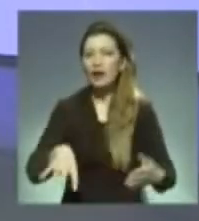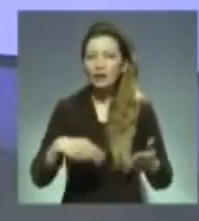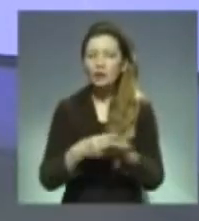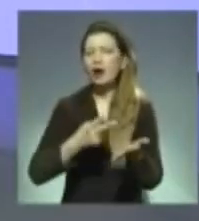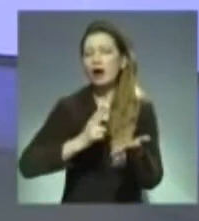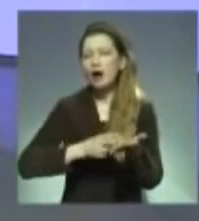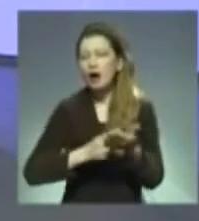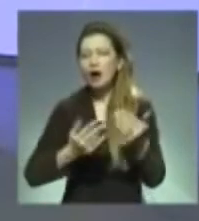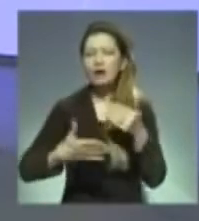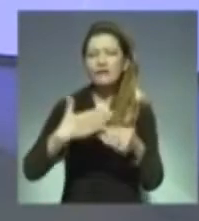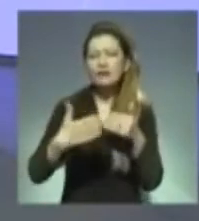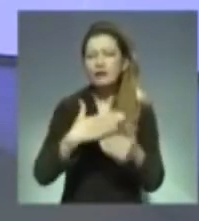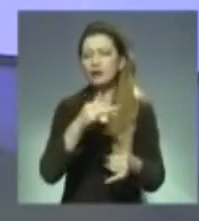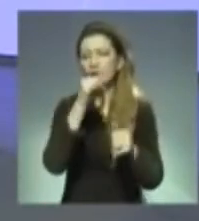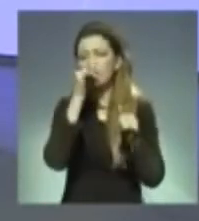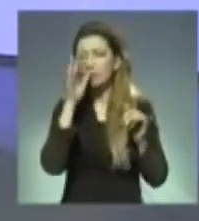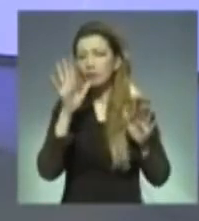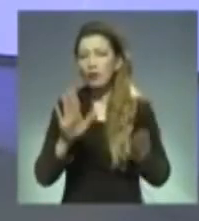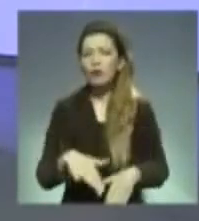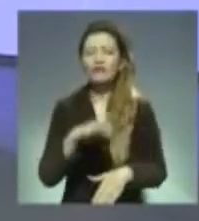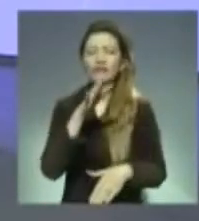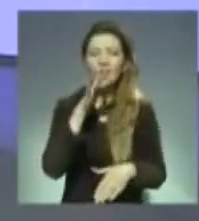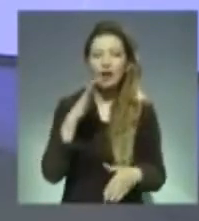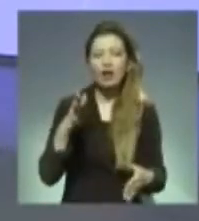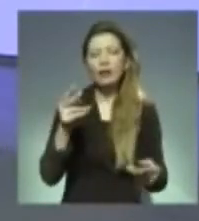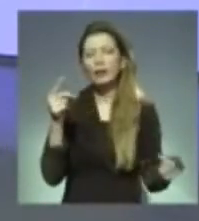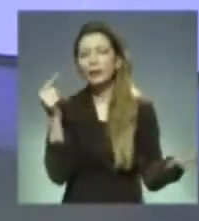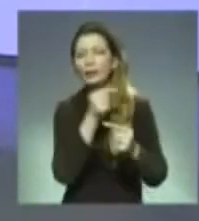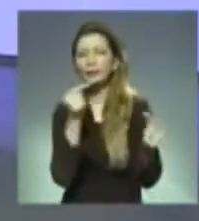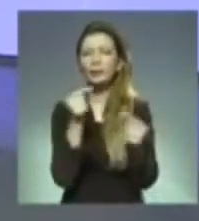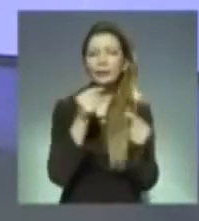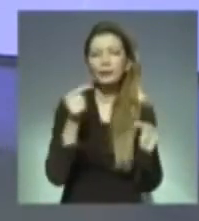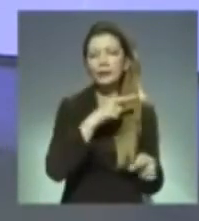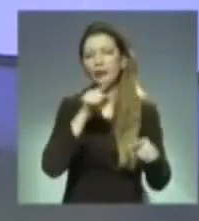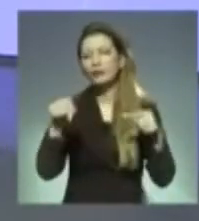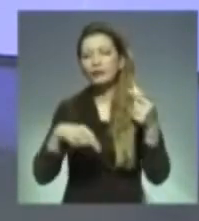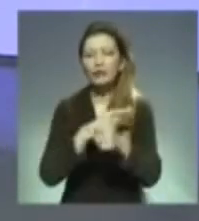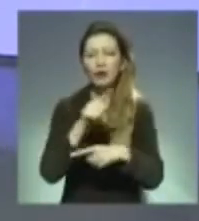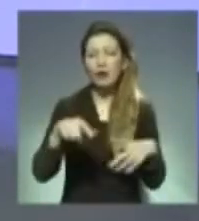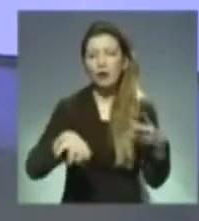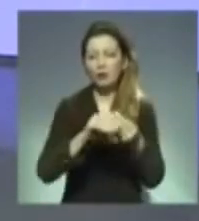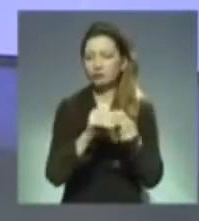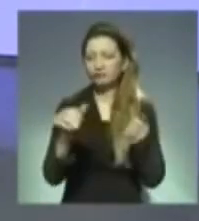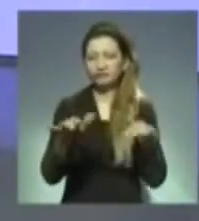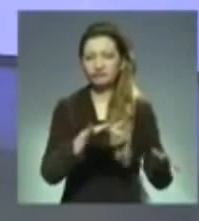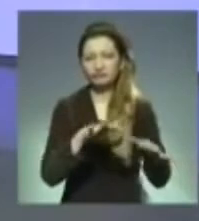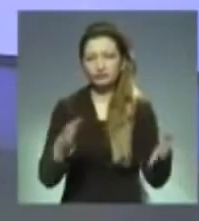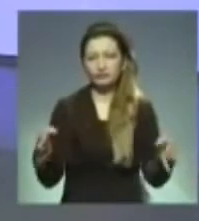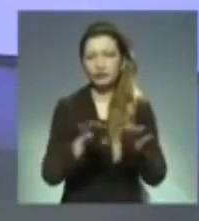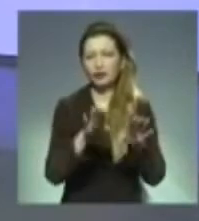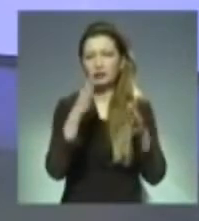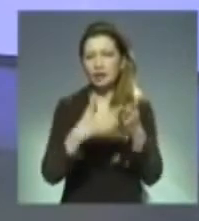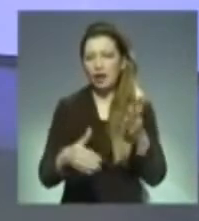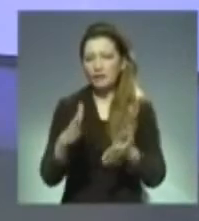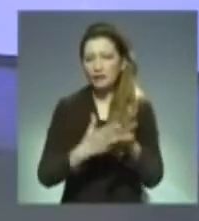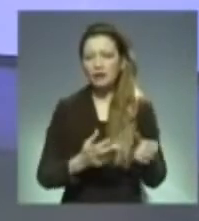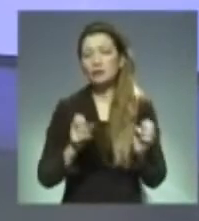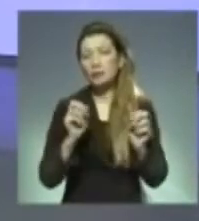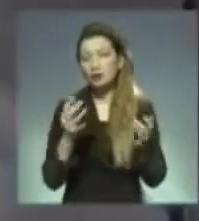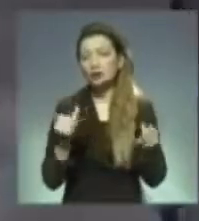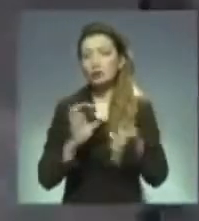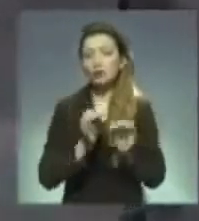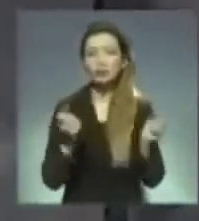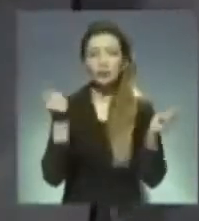может наказать обидчиков. Все это время дело пасовали от следователя к следователю и в итоге просто закрыли. Подробности у Светланы